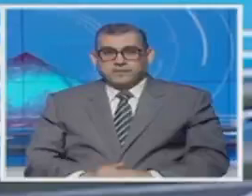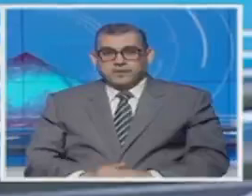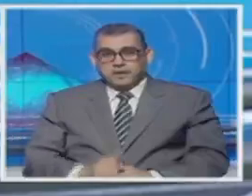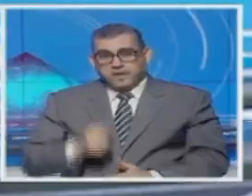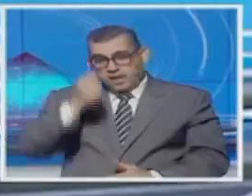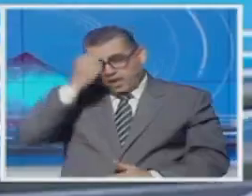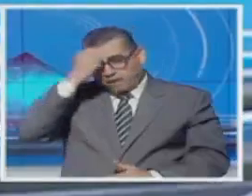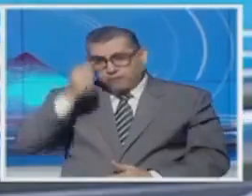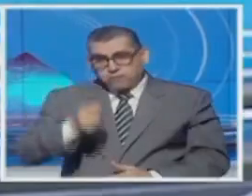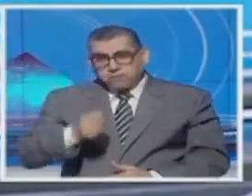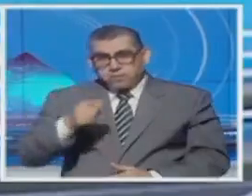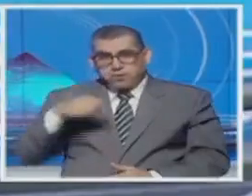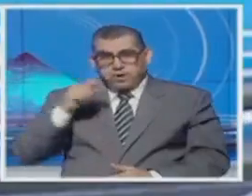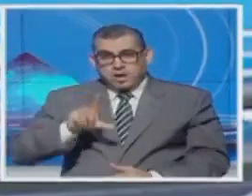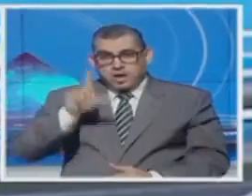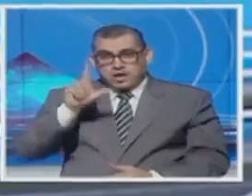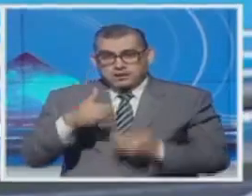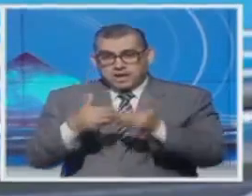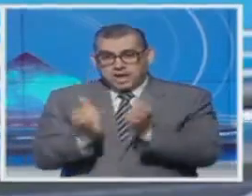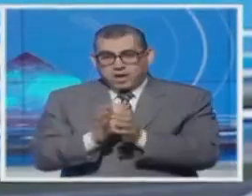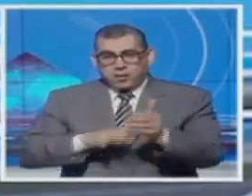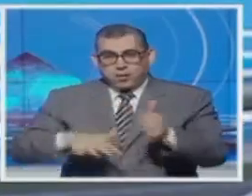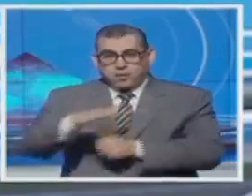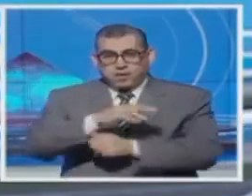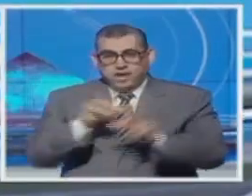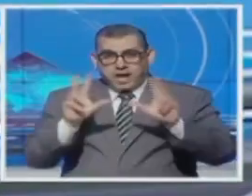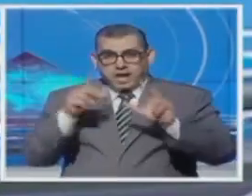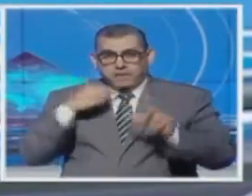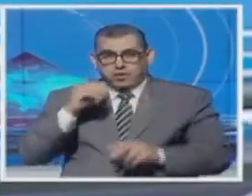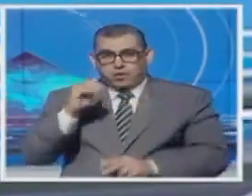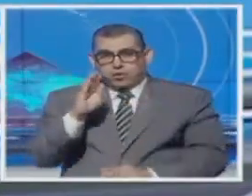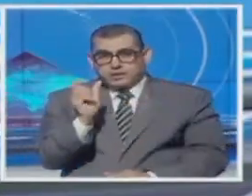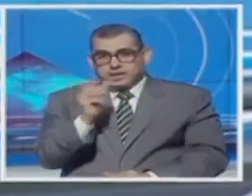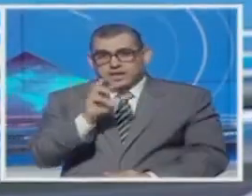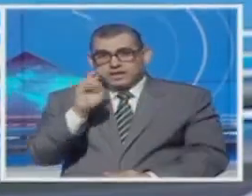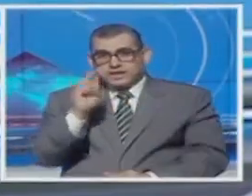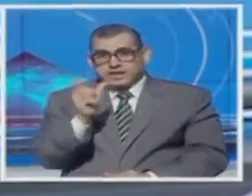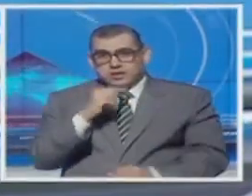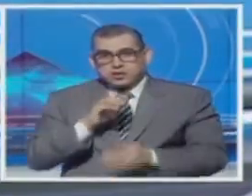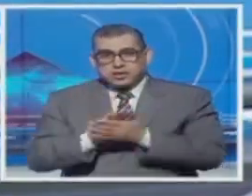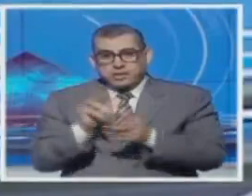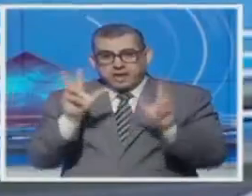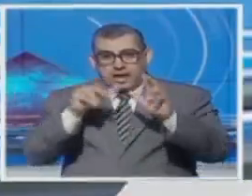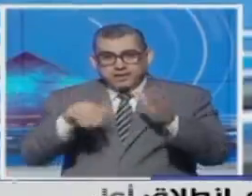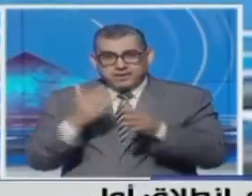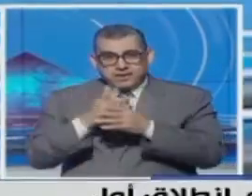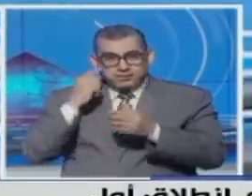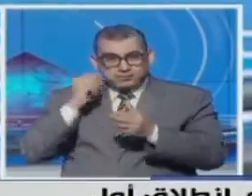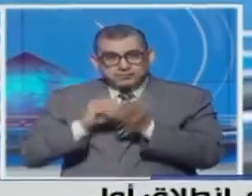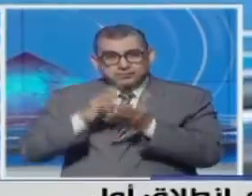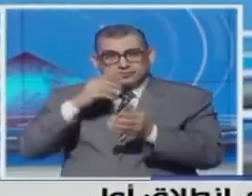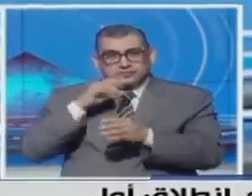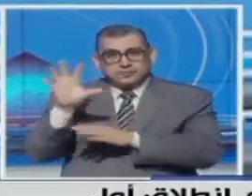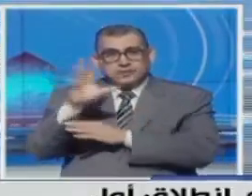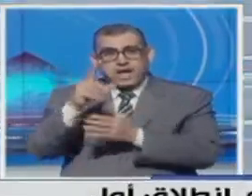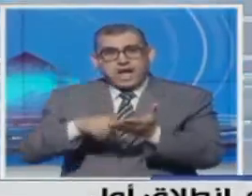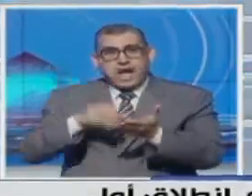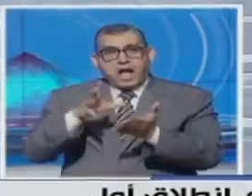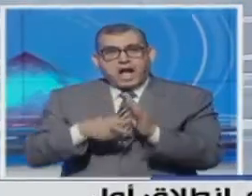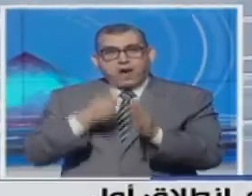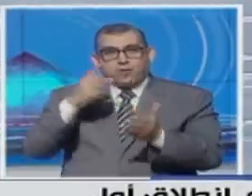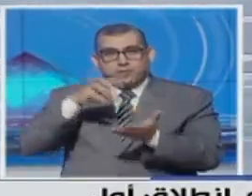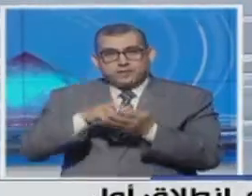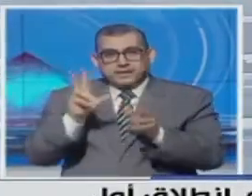هنأ رئيس الهيئة الوطنية للإعلام حسين زين الزملاء الإعلاميين بمناسبة ذكرى انطلاق البث الأول